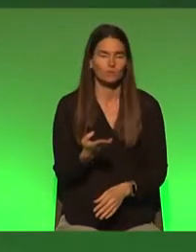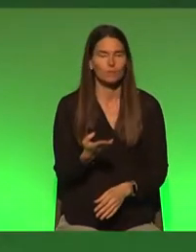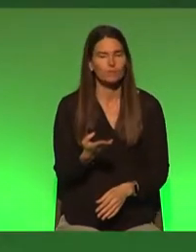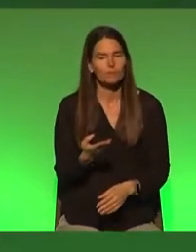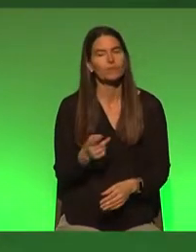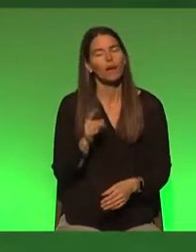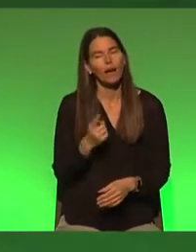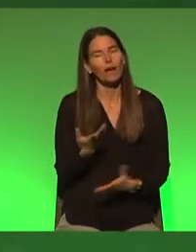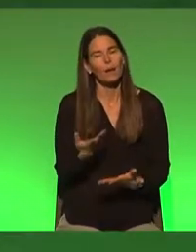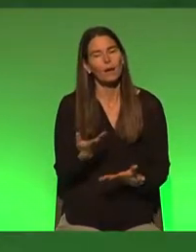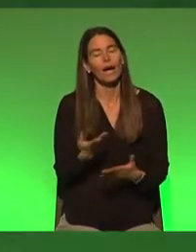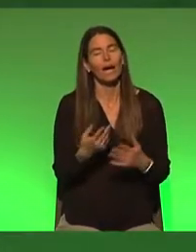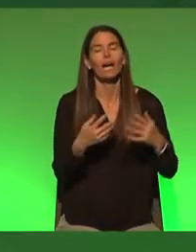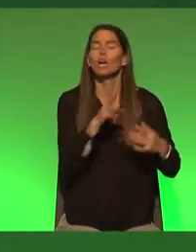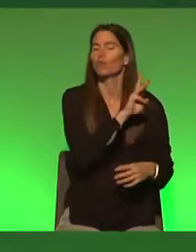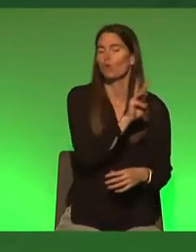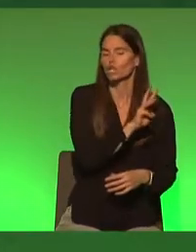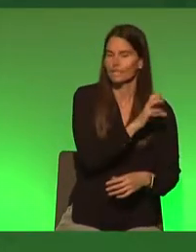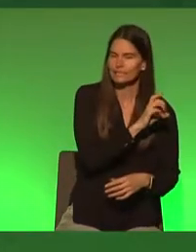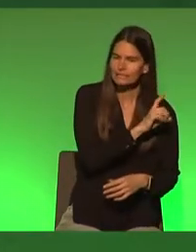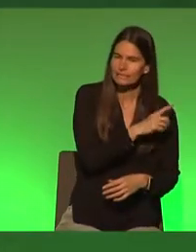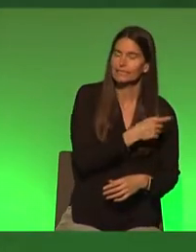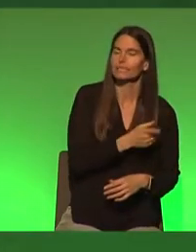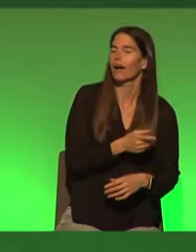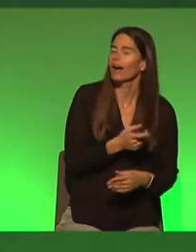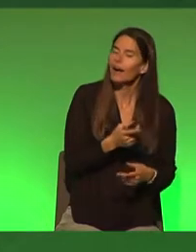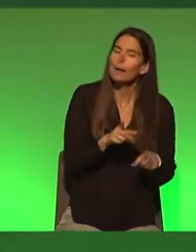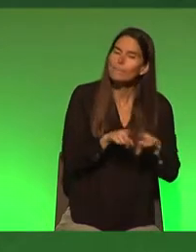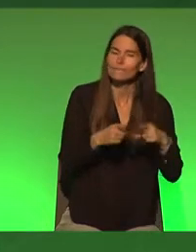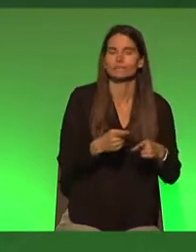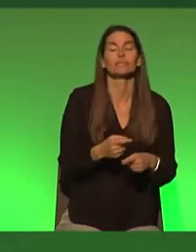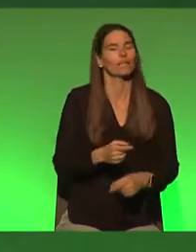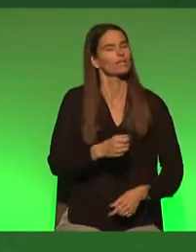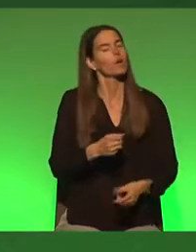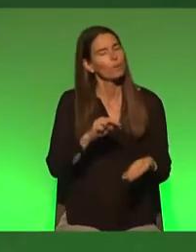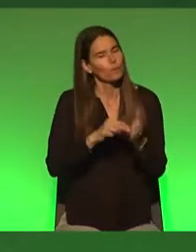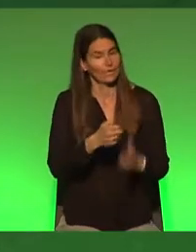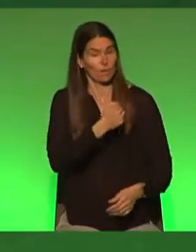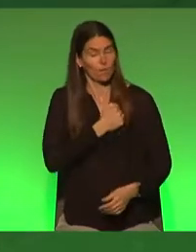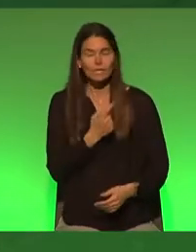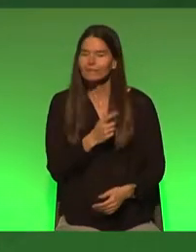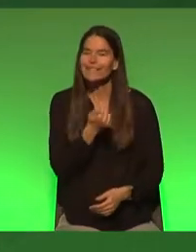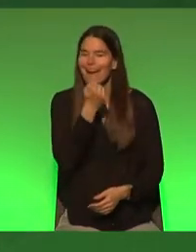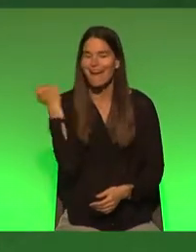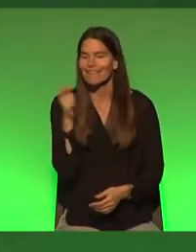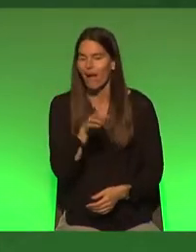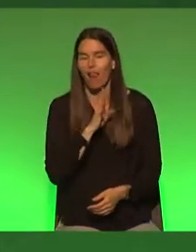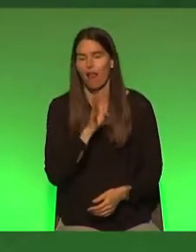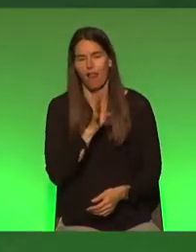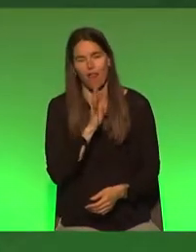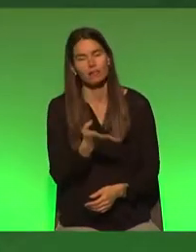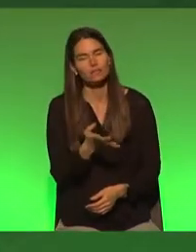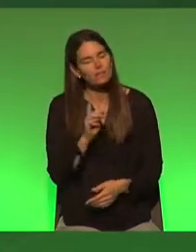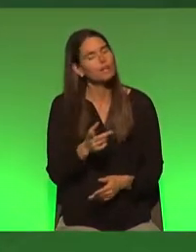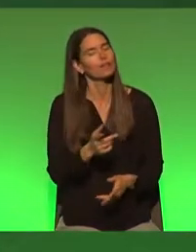Ästhetik dazu passt, vielleicht in Washington nicht so sehr wie auf dem Rücksitz, nein, mutige Politik, das sind nicht radikale Worte, das sind